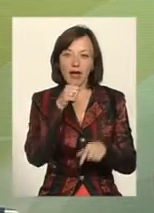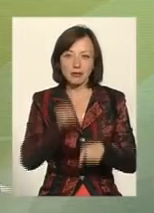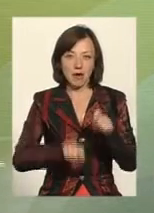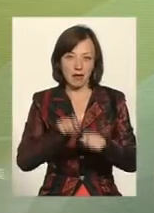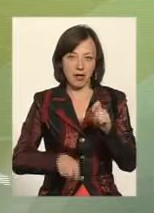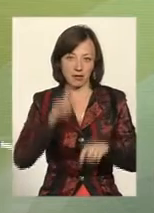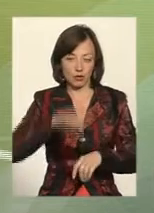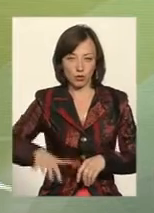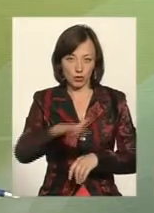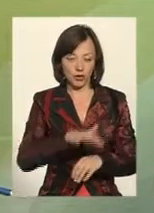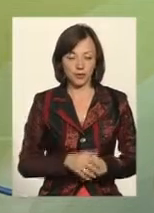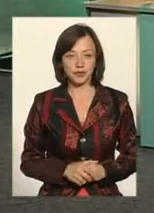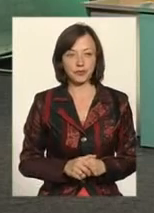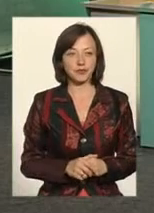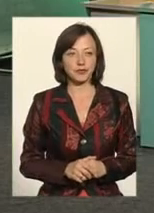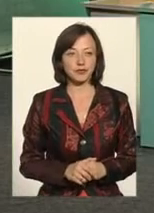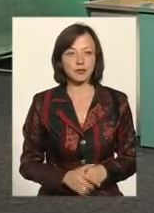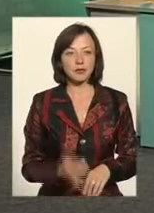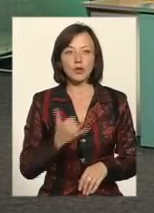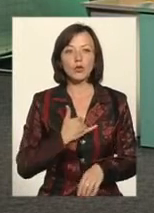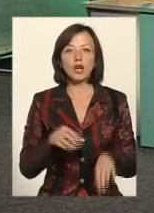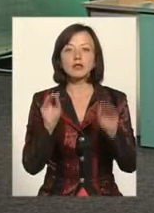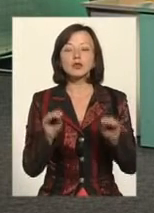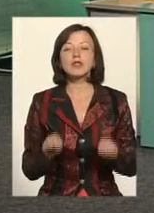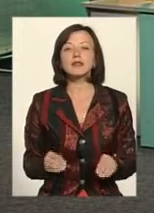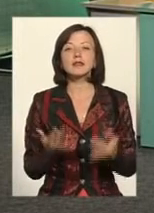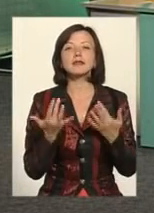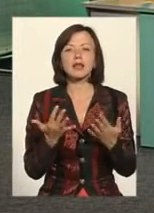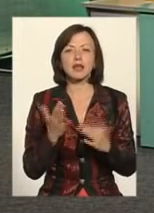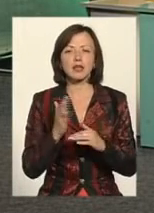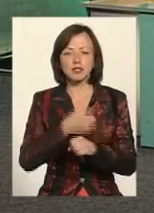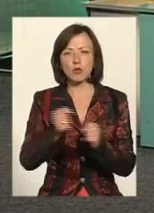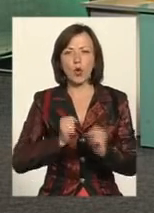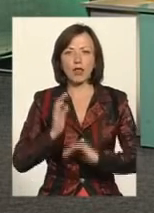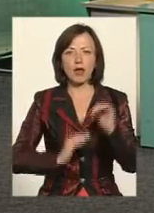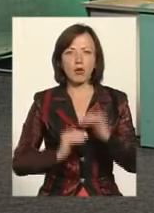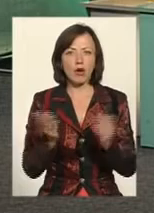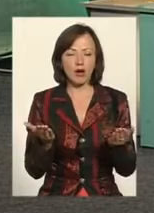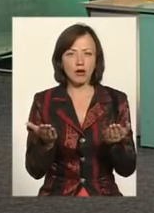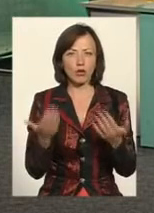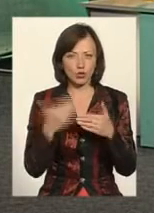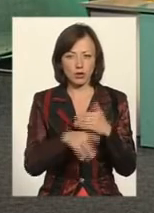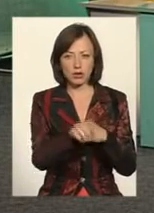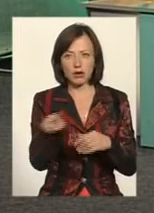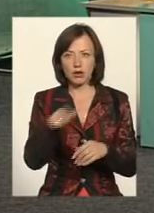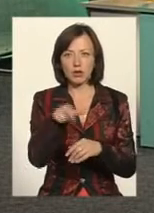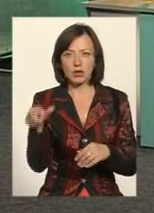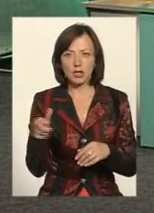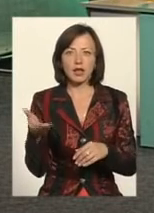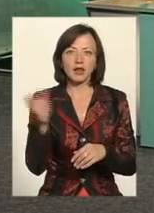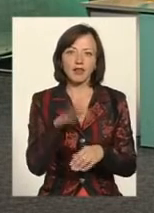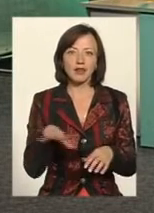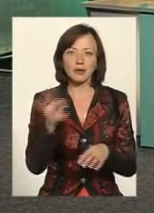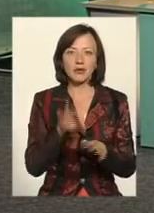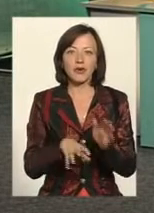постійно. Хоч доповнити, дивіться, в нас по статистиці скільки зброї вже на руках? Незастрільної? На руках? Давайте про вибори.